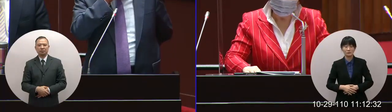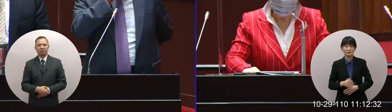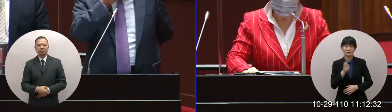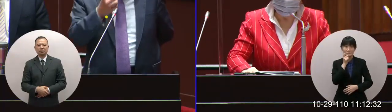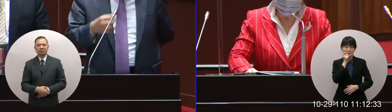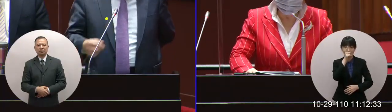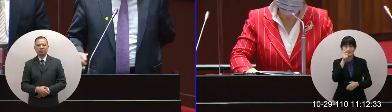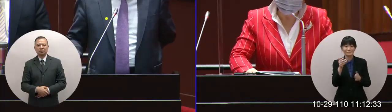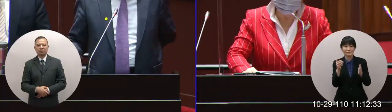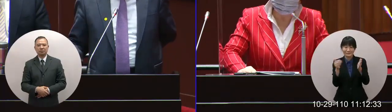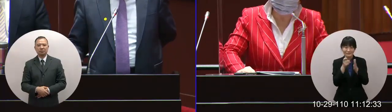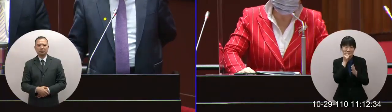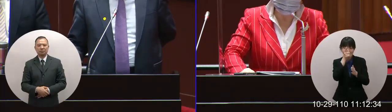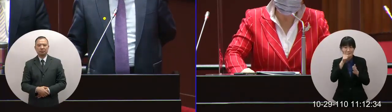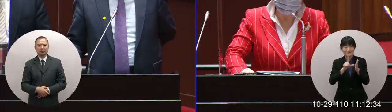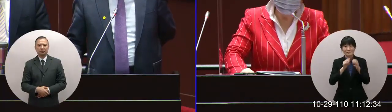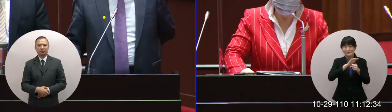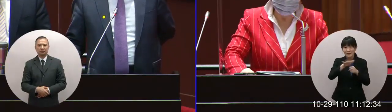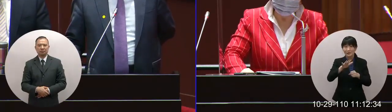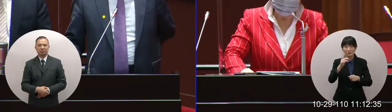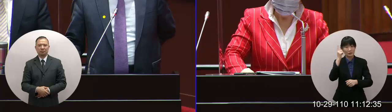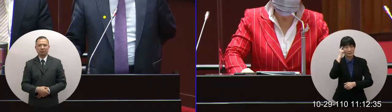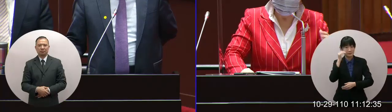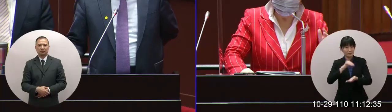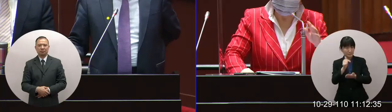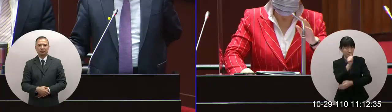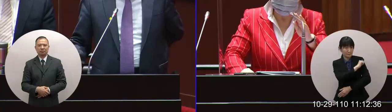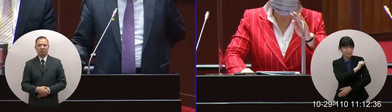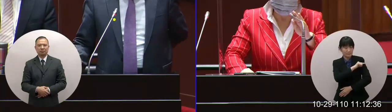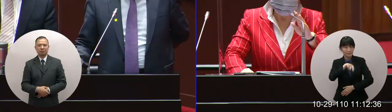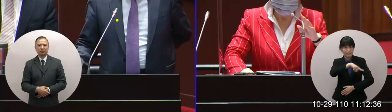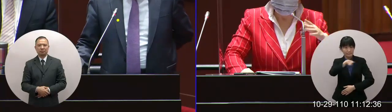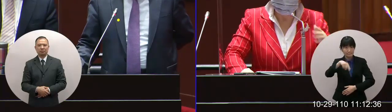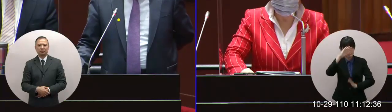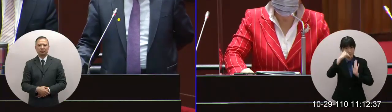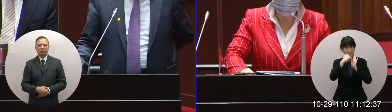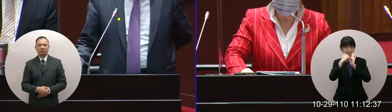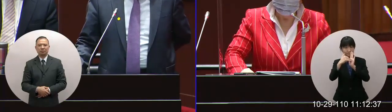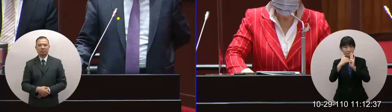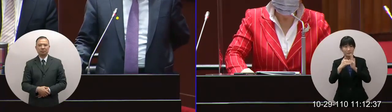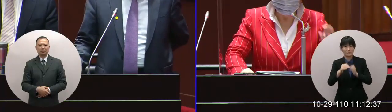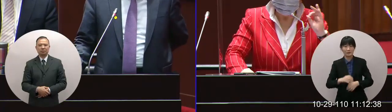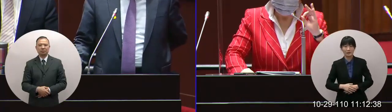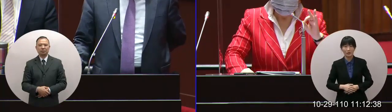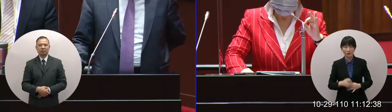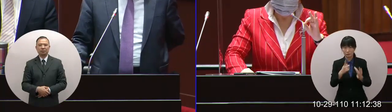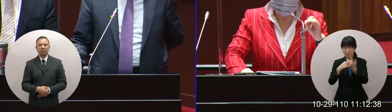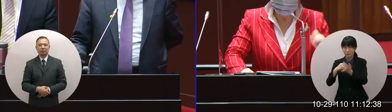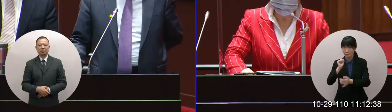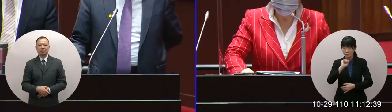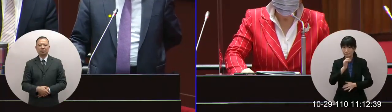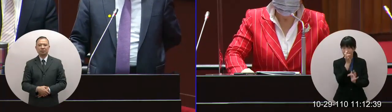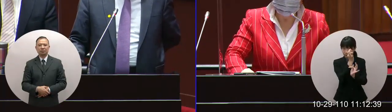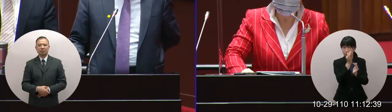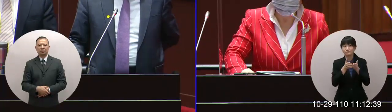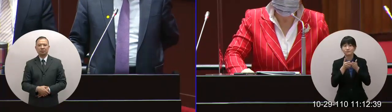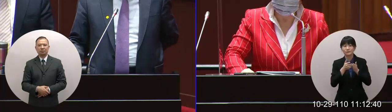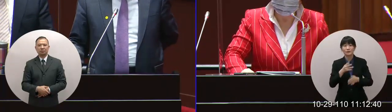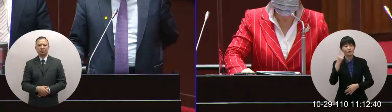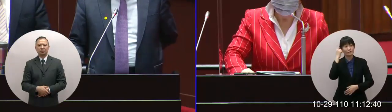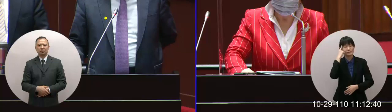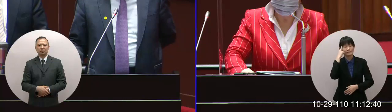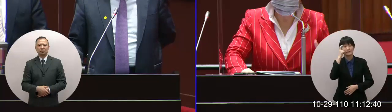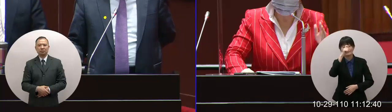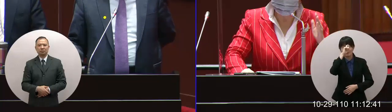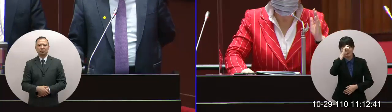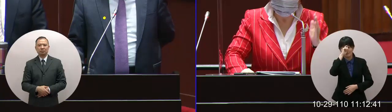到期呢，我认为呢，我们在医事人员，我们在防疫上呢，不能崩溃。我们建议部